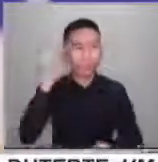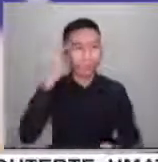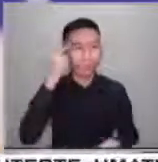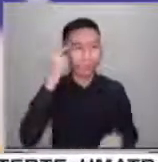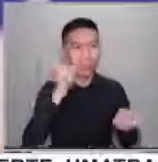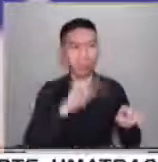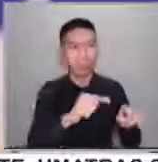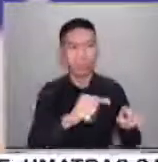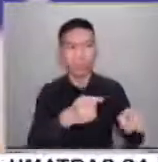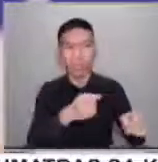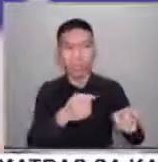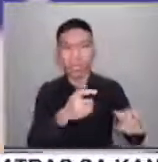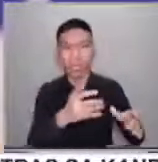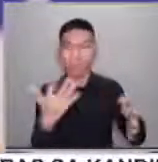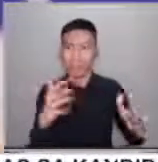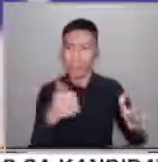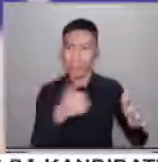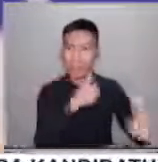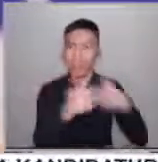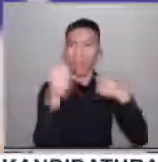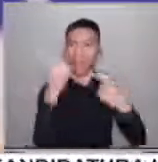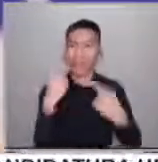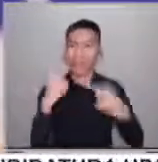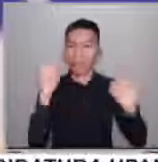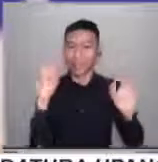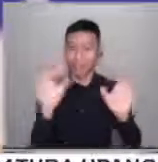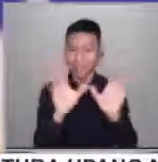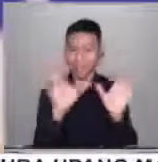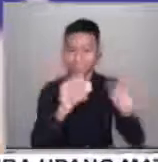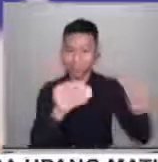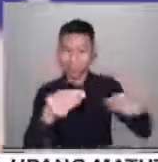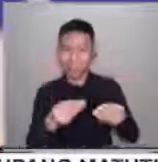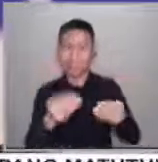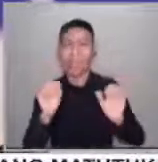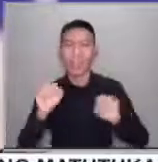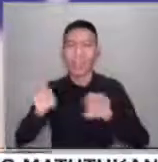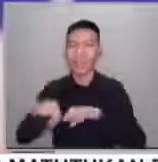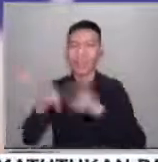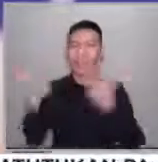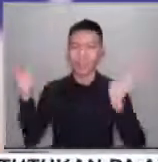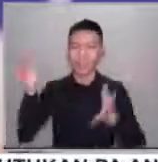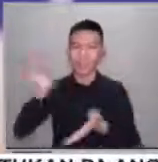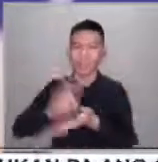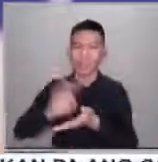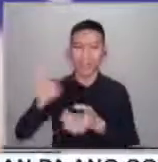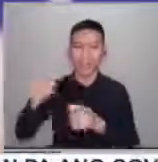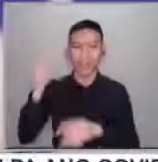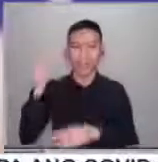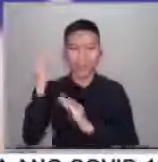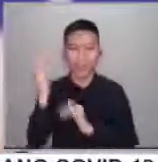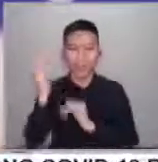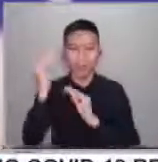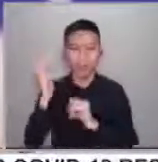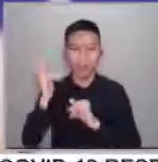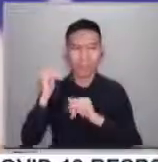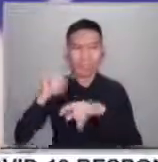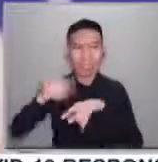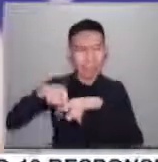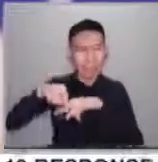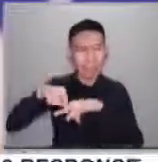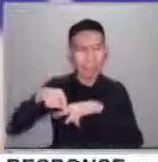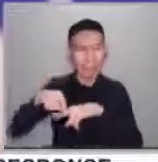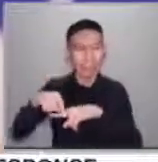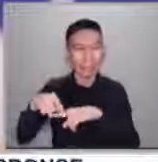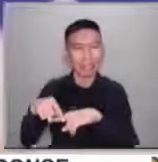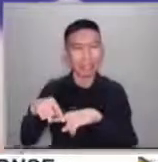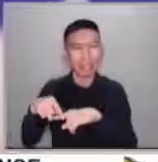get awarded the certification, then we will open the terminal. We hope first half, you know, that depends, you know, it really depends